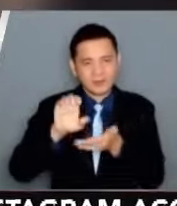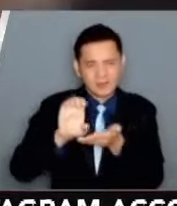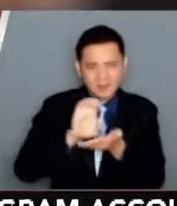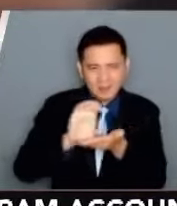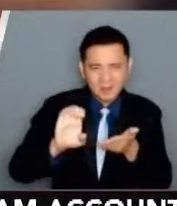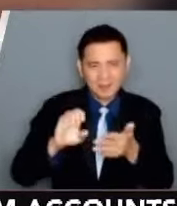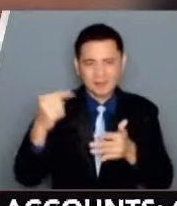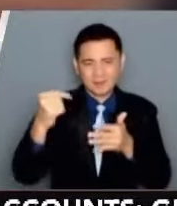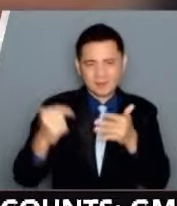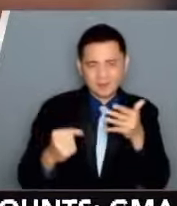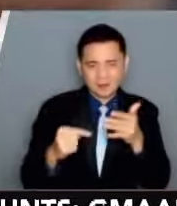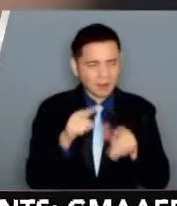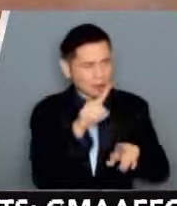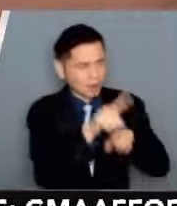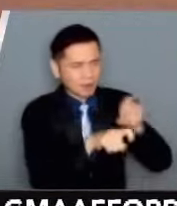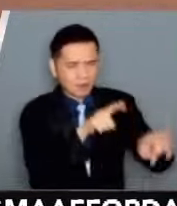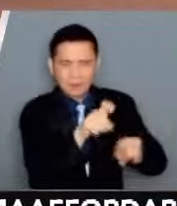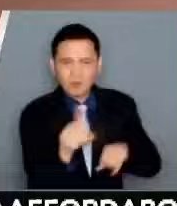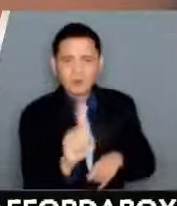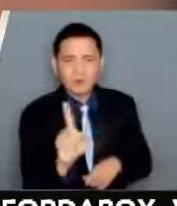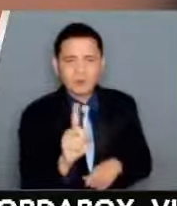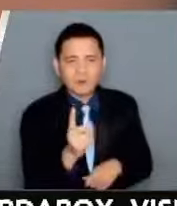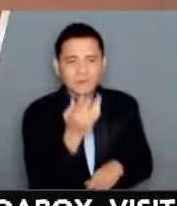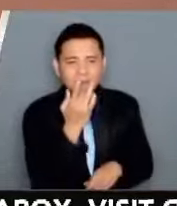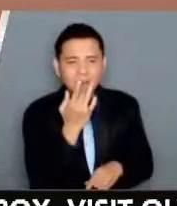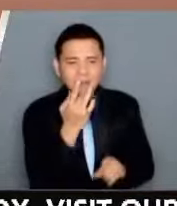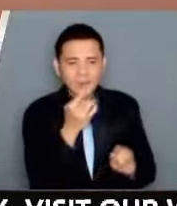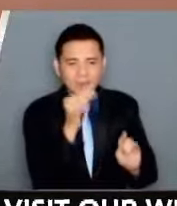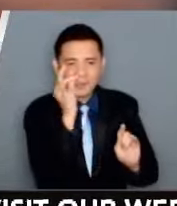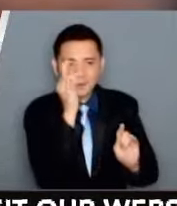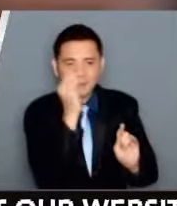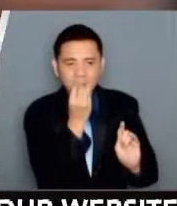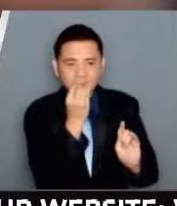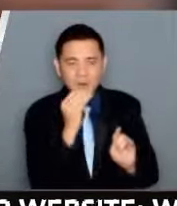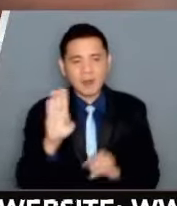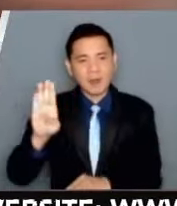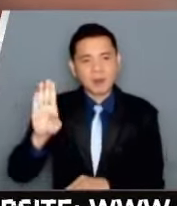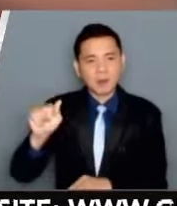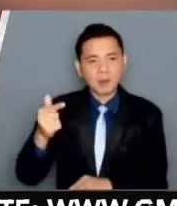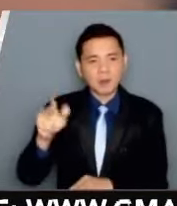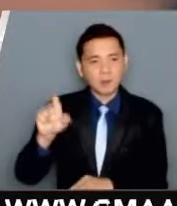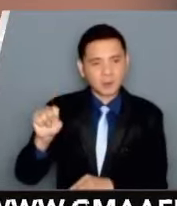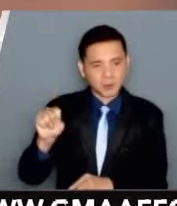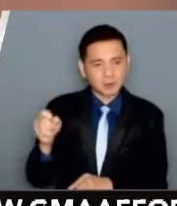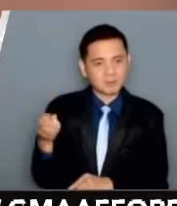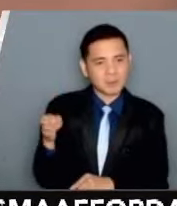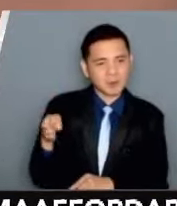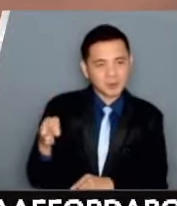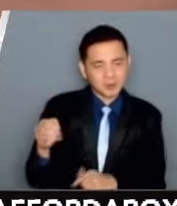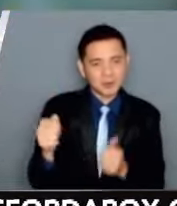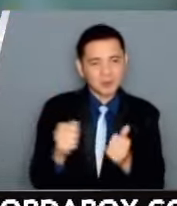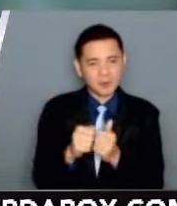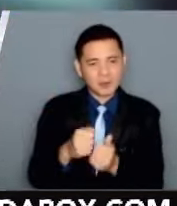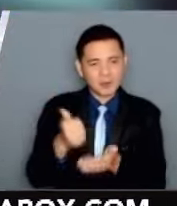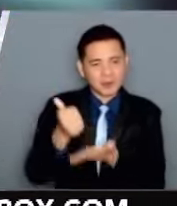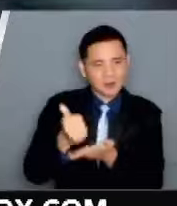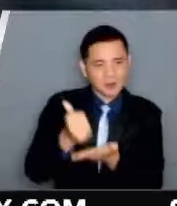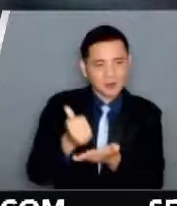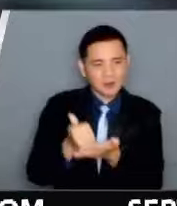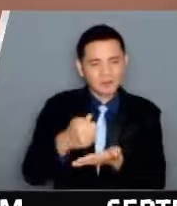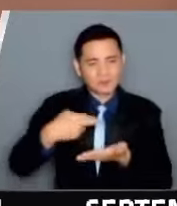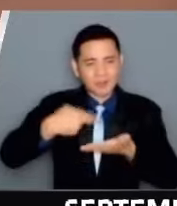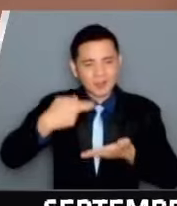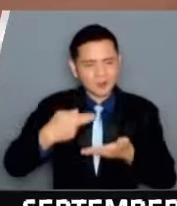favorite Filipino food niya, sabi niya bangus with garlic rice. Totoo yan. Nasa Pilipinas si David Archuleta para sa kanyang